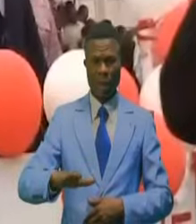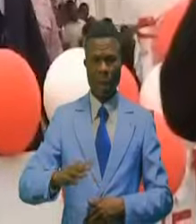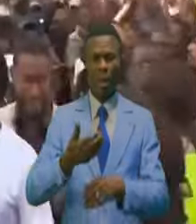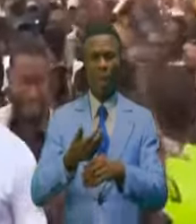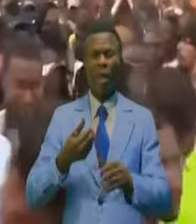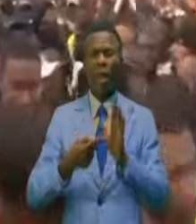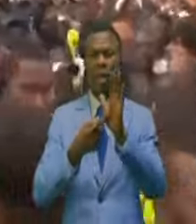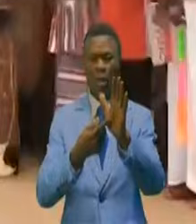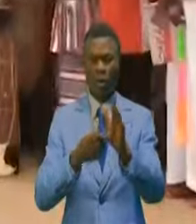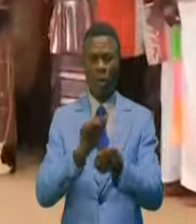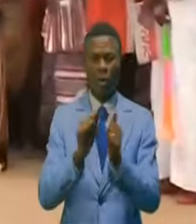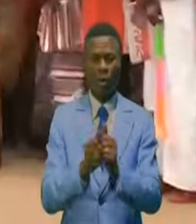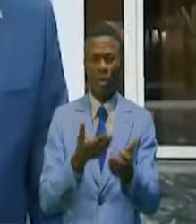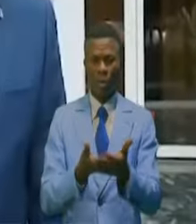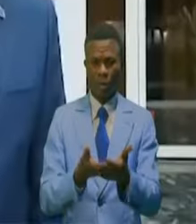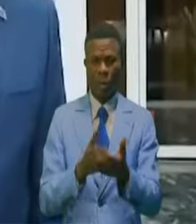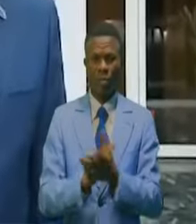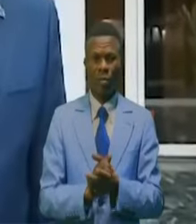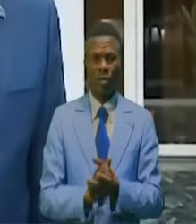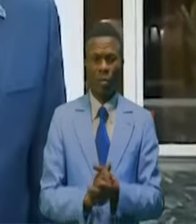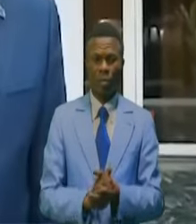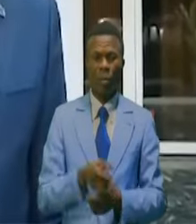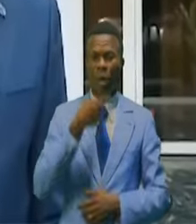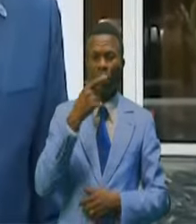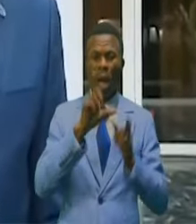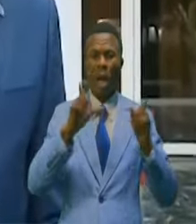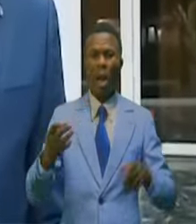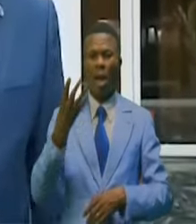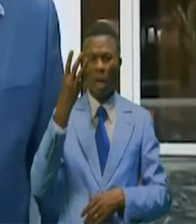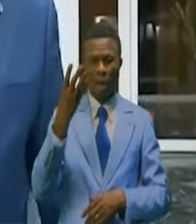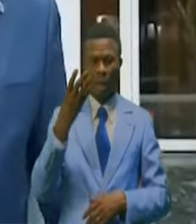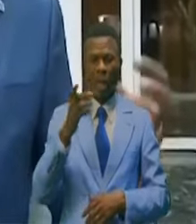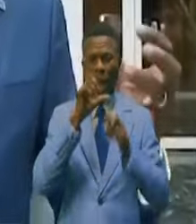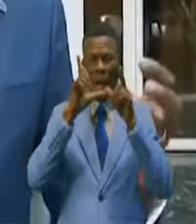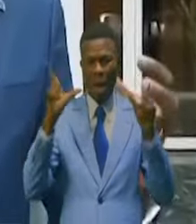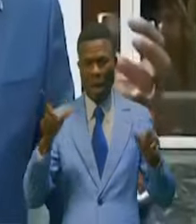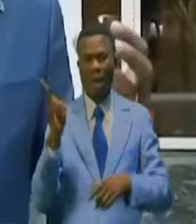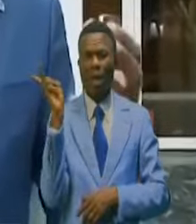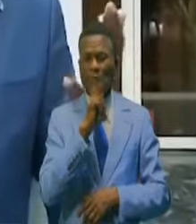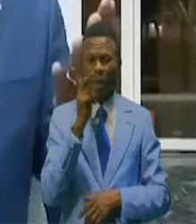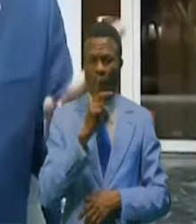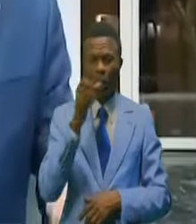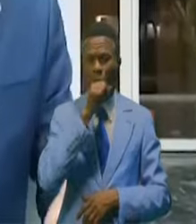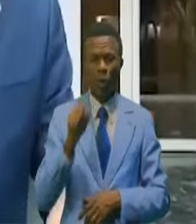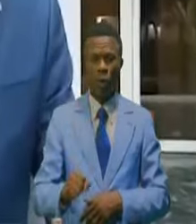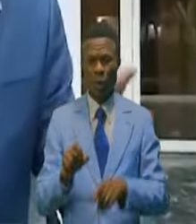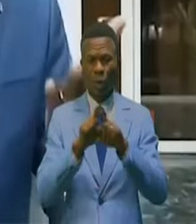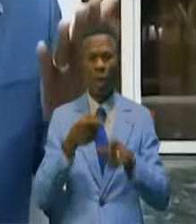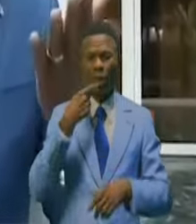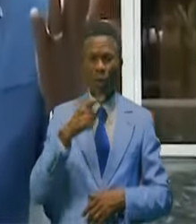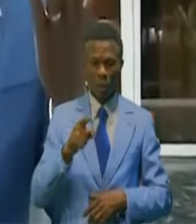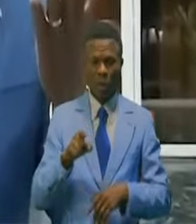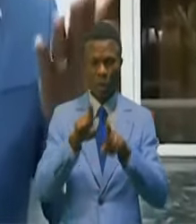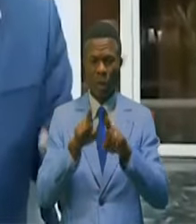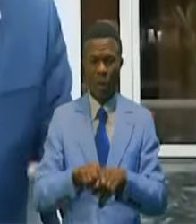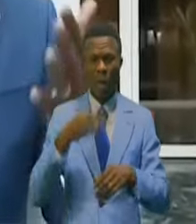propres ambitions. Polyglotte, il parle quatre langues nationales, le Lingala, Kikongo, le Swahili, le Chiluba ainsi